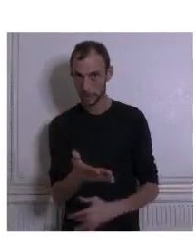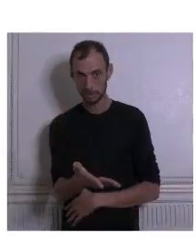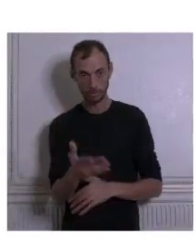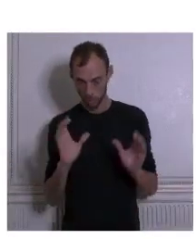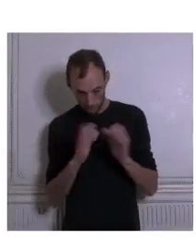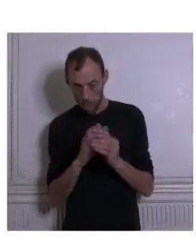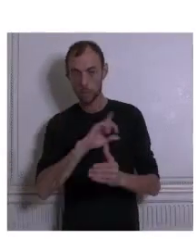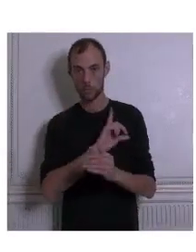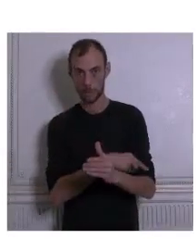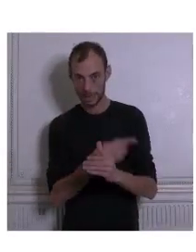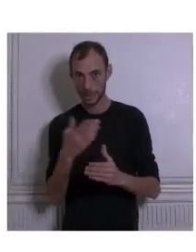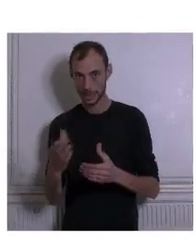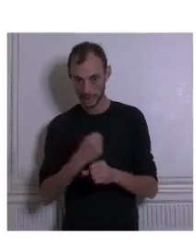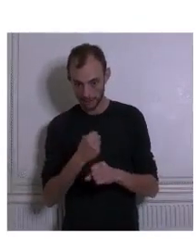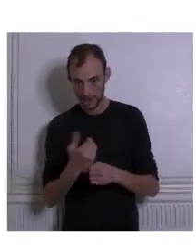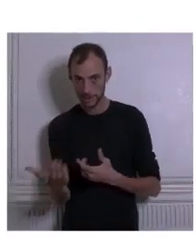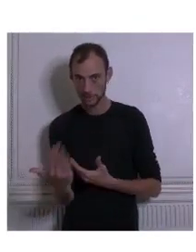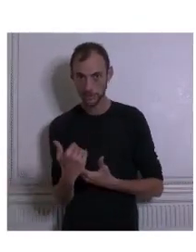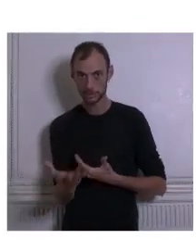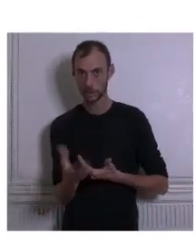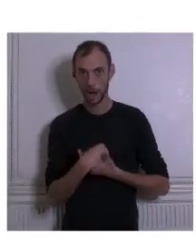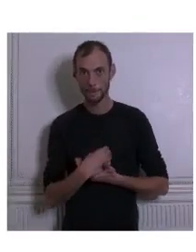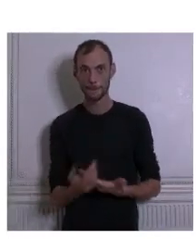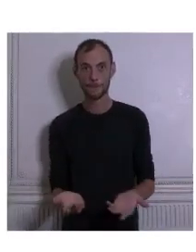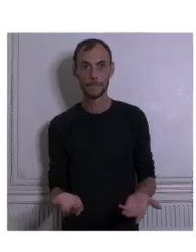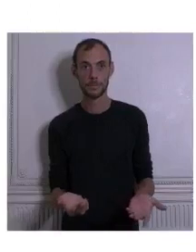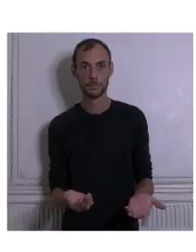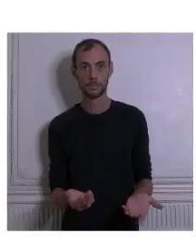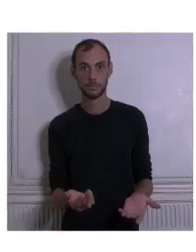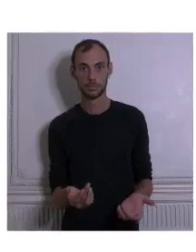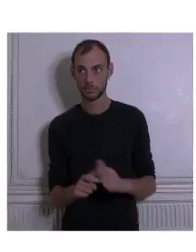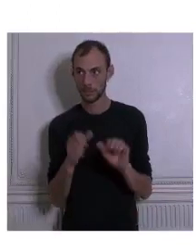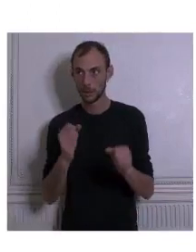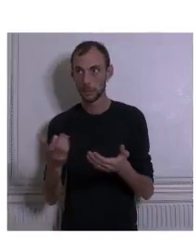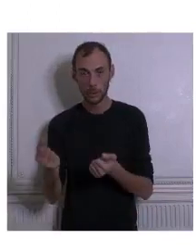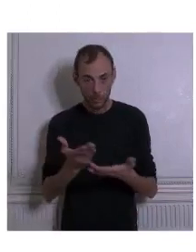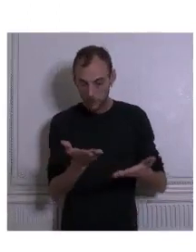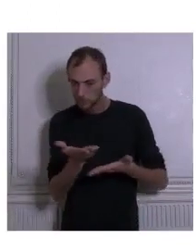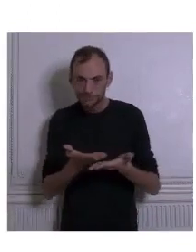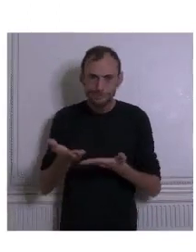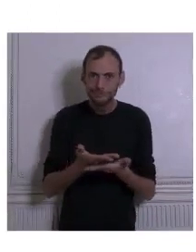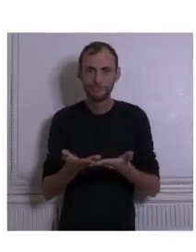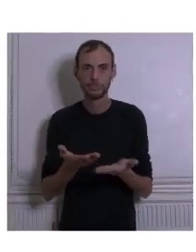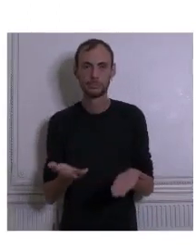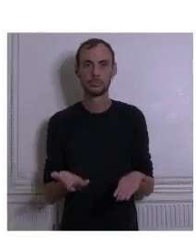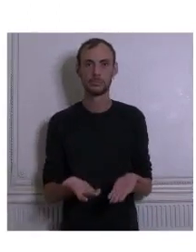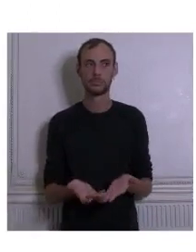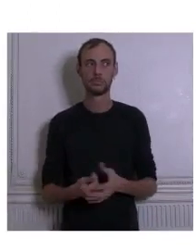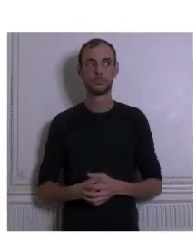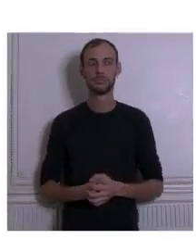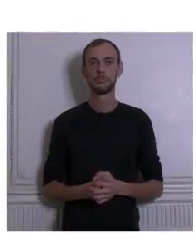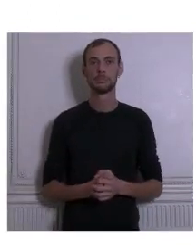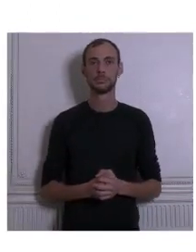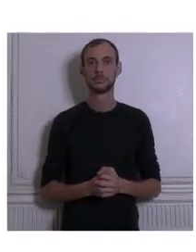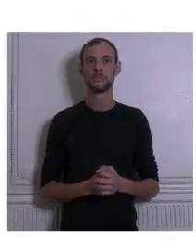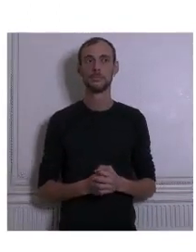parle pas de Total ou de très grosses entreprises, se trouvent aussi dans une difficulté énorme parce qu'elles vont réclamer, elles aussi, un bouclier fiscal, ce qui